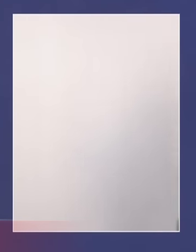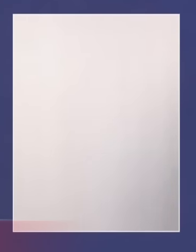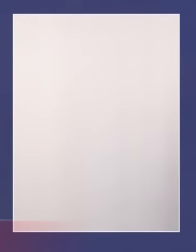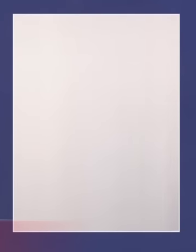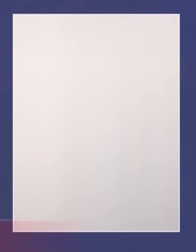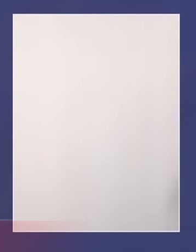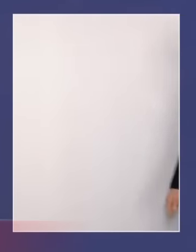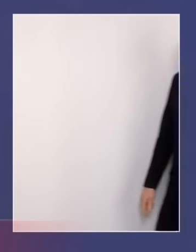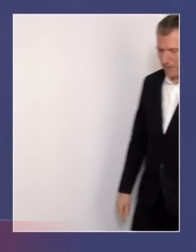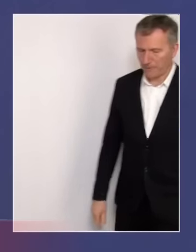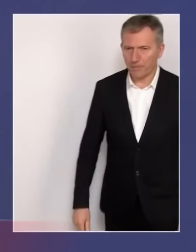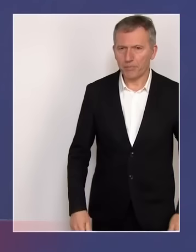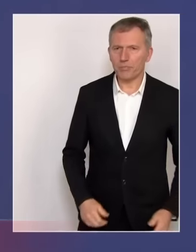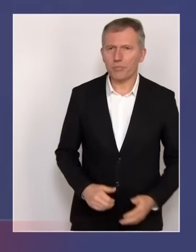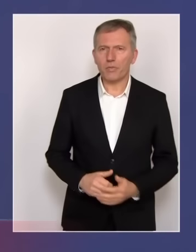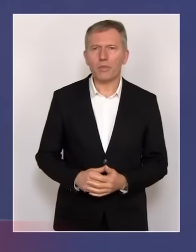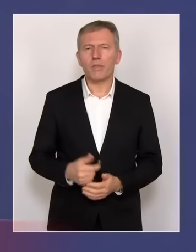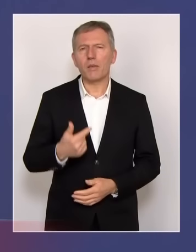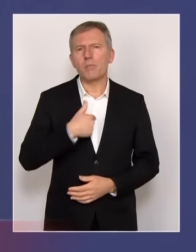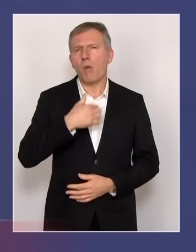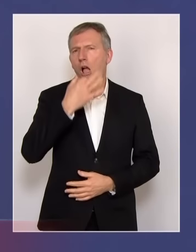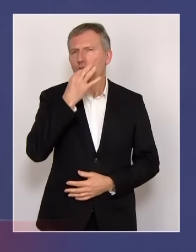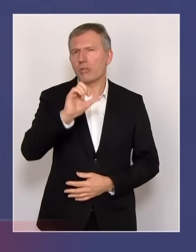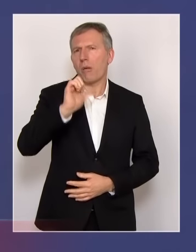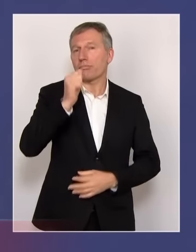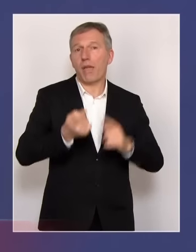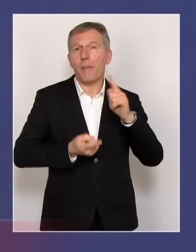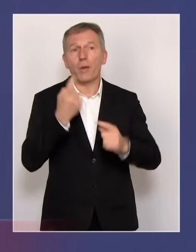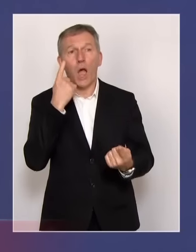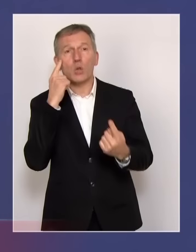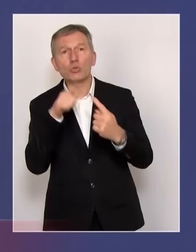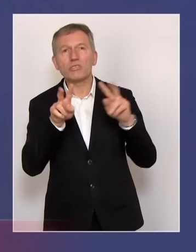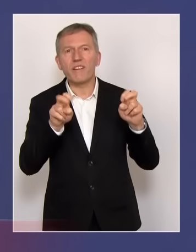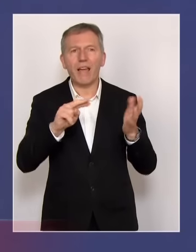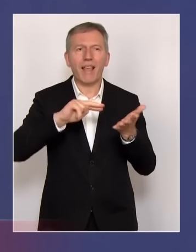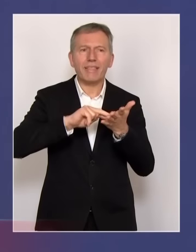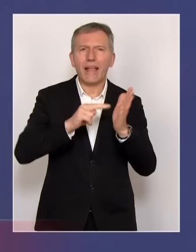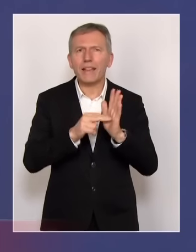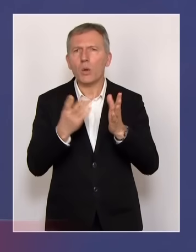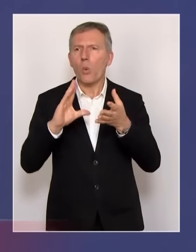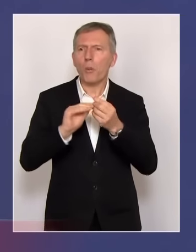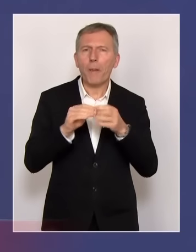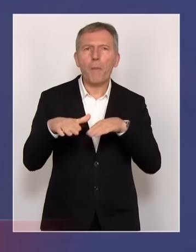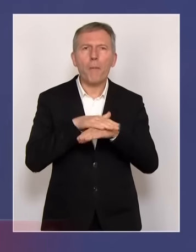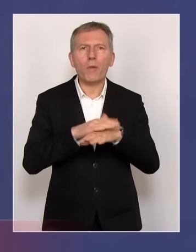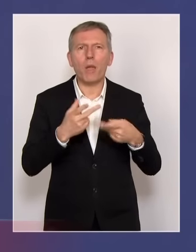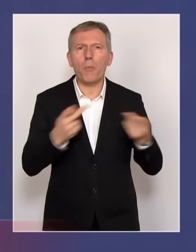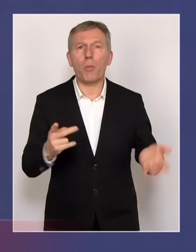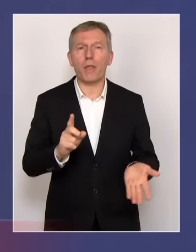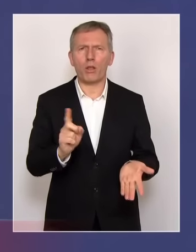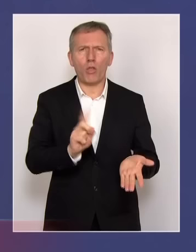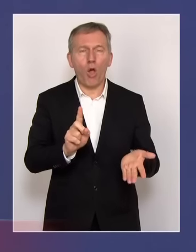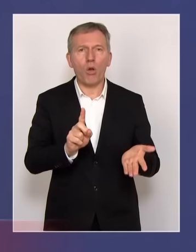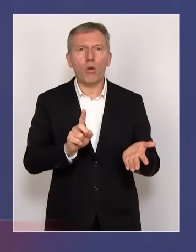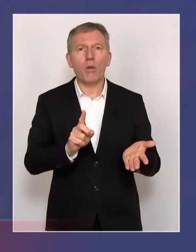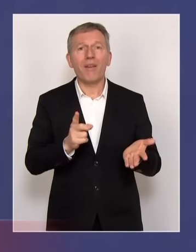et donc je vous le dis avec beaucoup de force c'est pas un sujet technique c'est pas un sujet de politique publique la